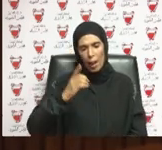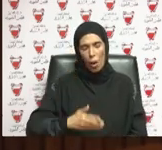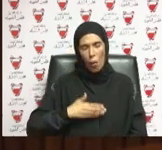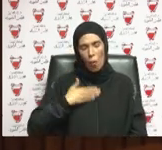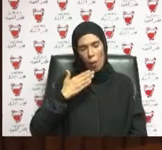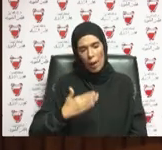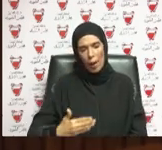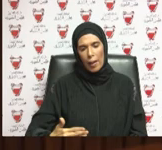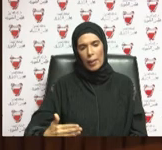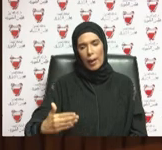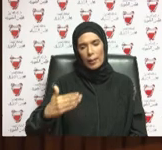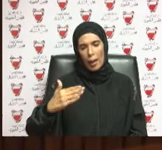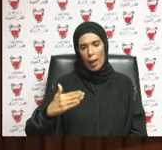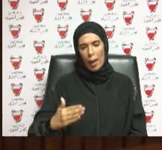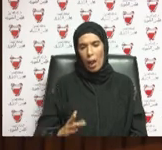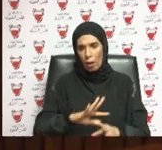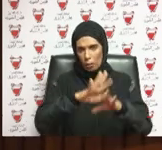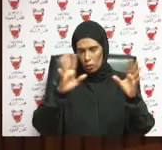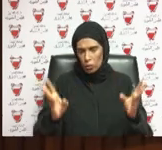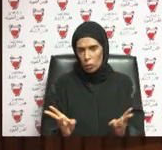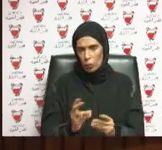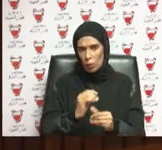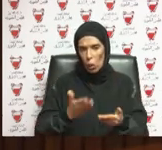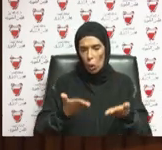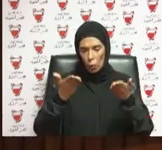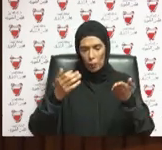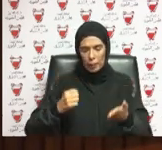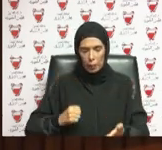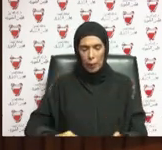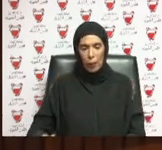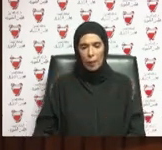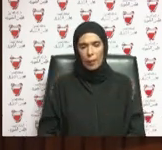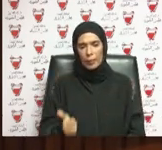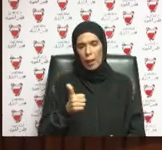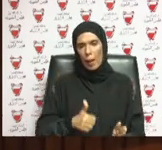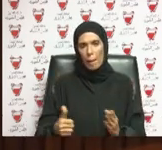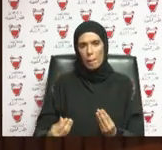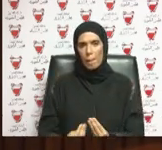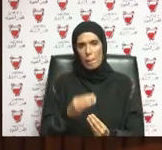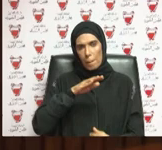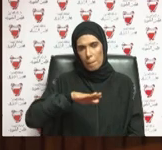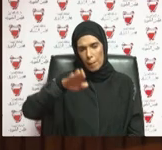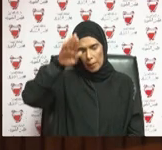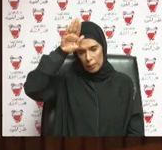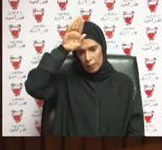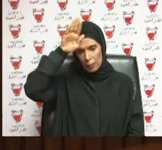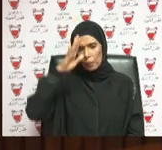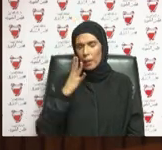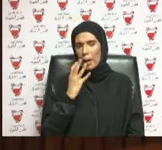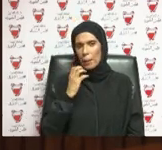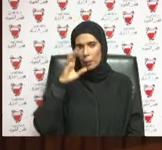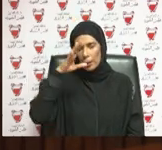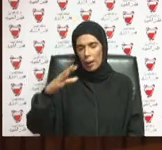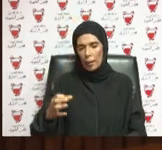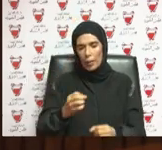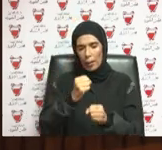وارزقه البطانة الصالحة، ووفقه لخدمة مملكتنا الغالية تحت قيادة جلالة الملك البلاد الملك